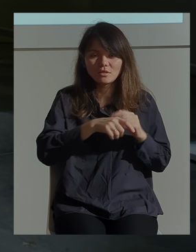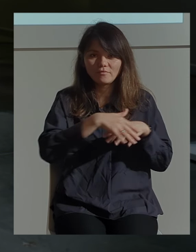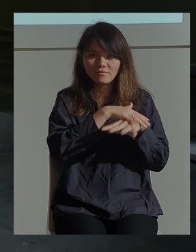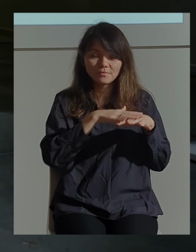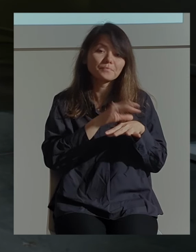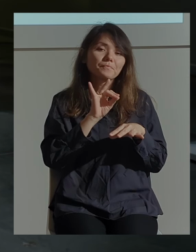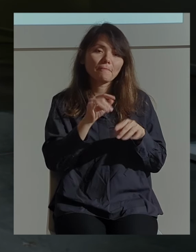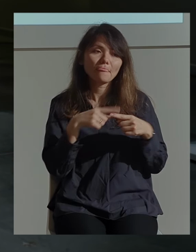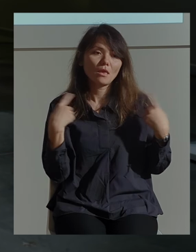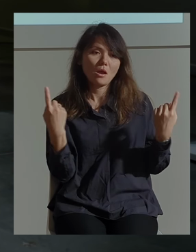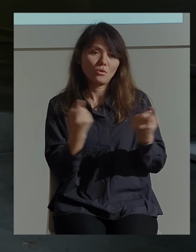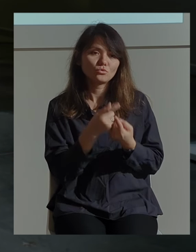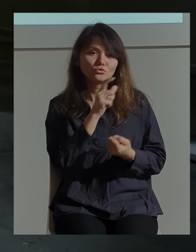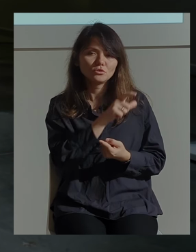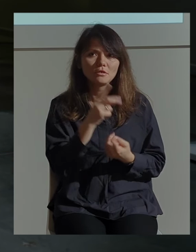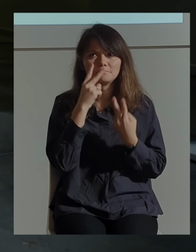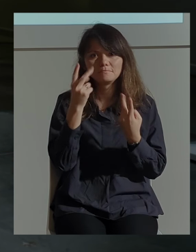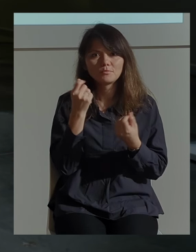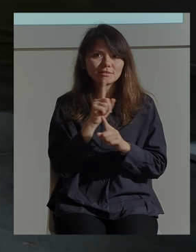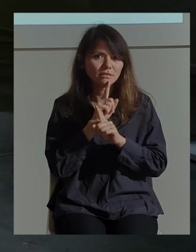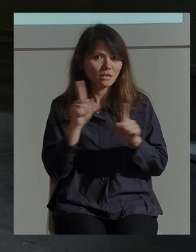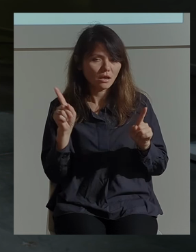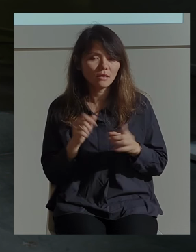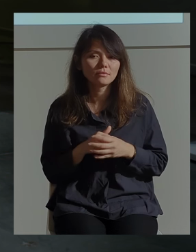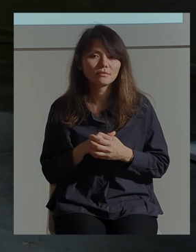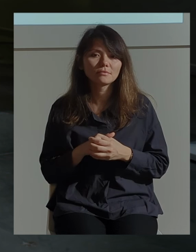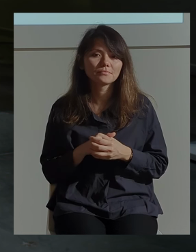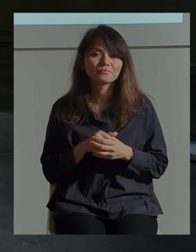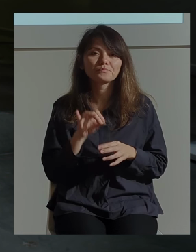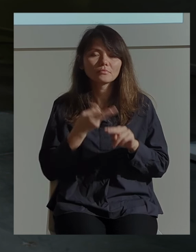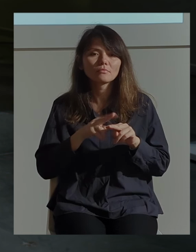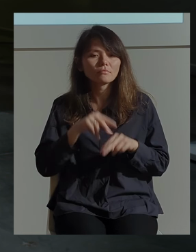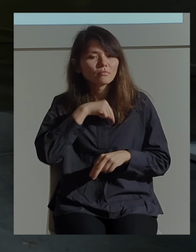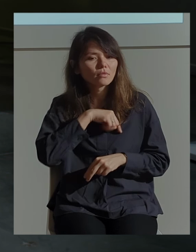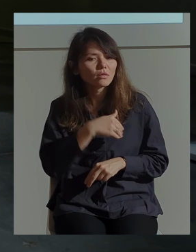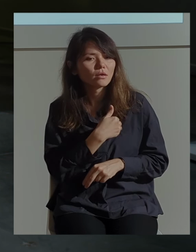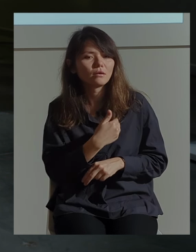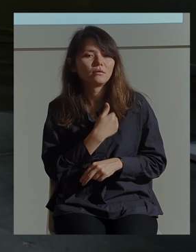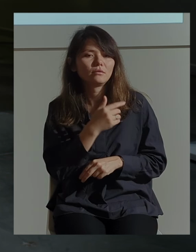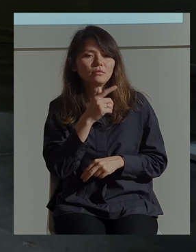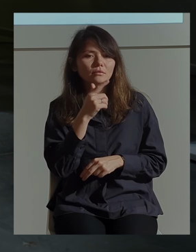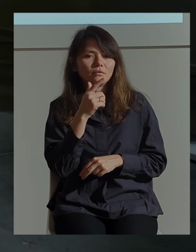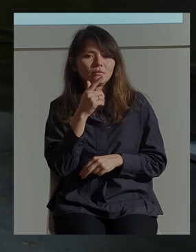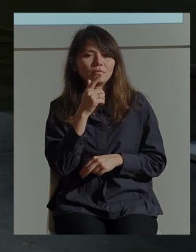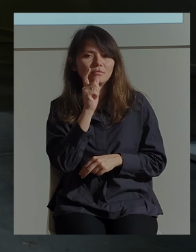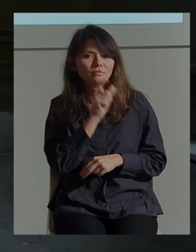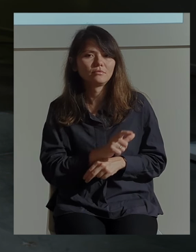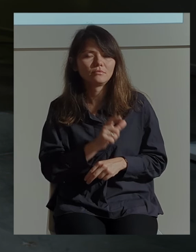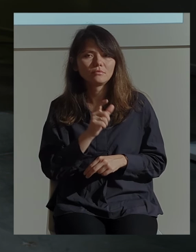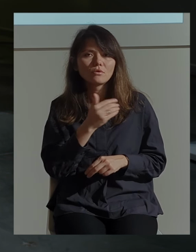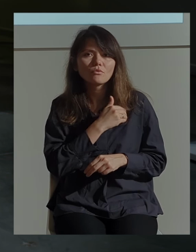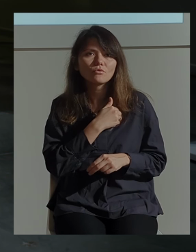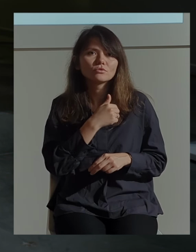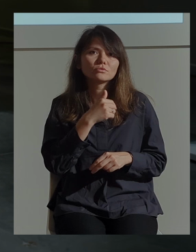всем окружающим странно и поэтому столь навязчивое желание землемера очнуться